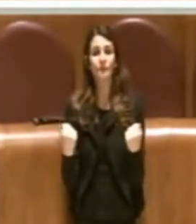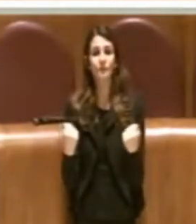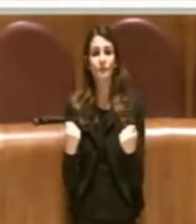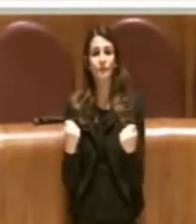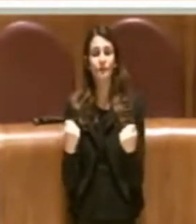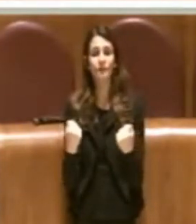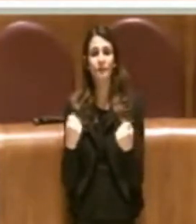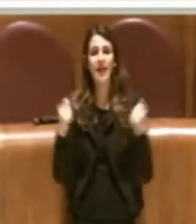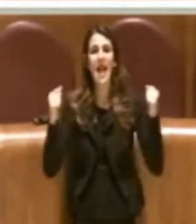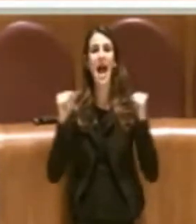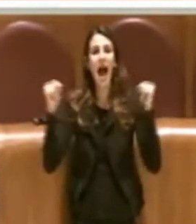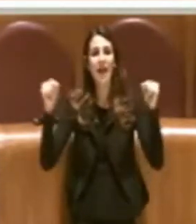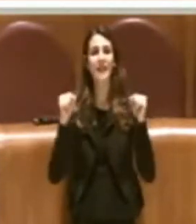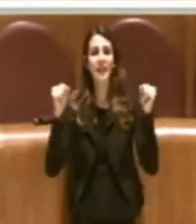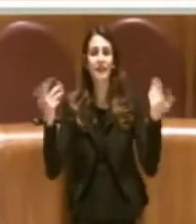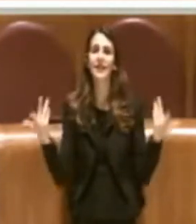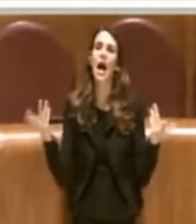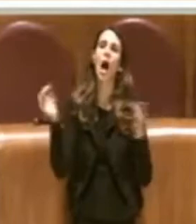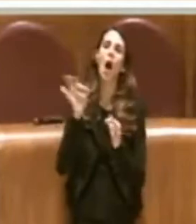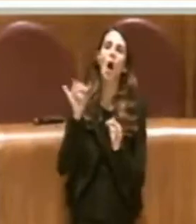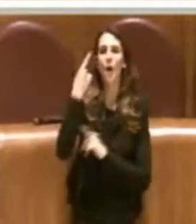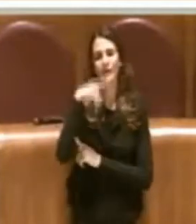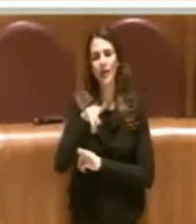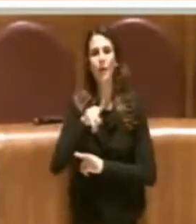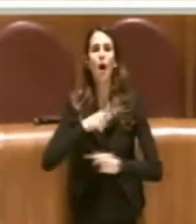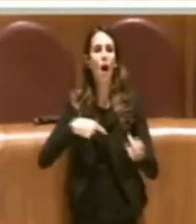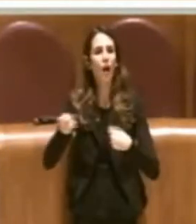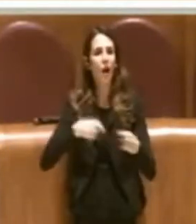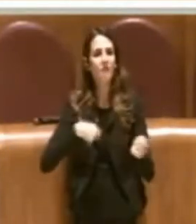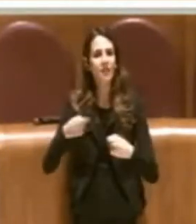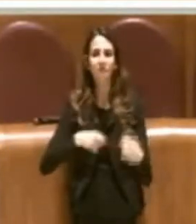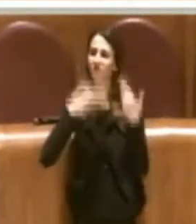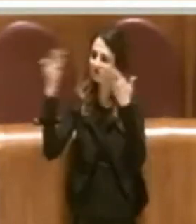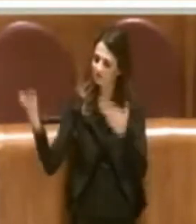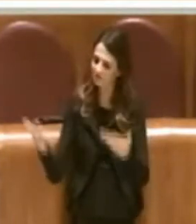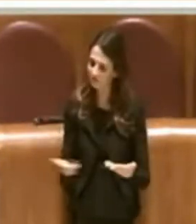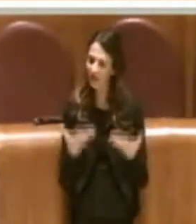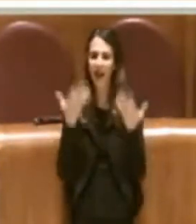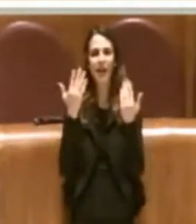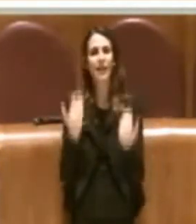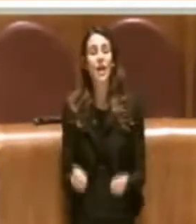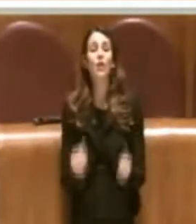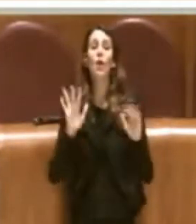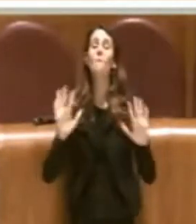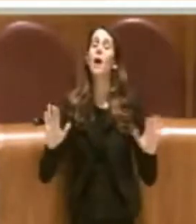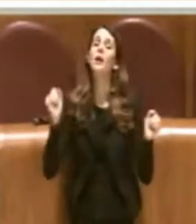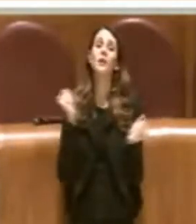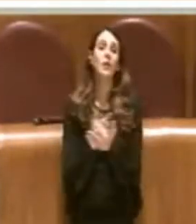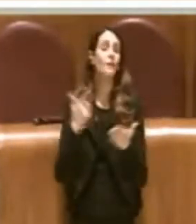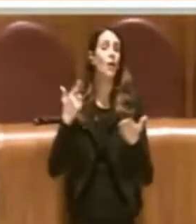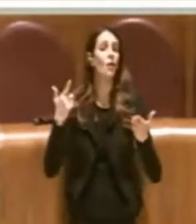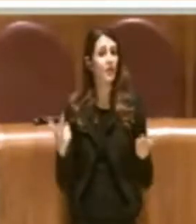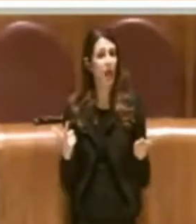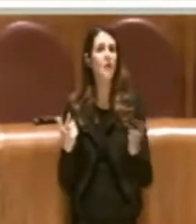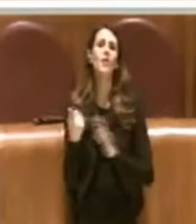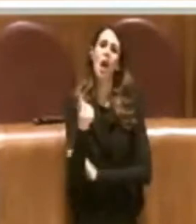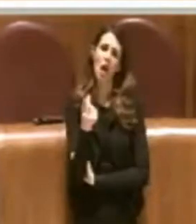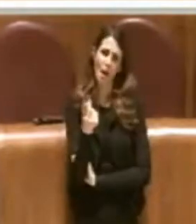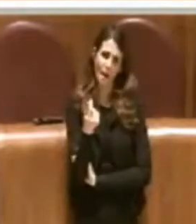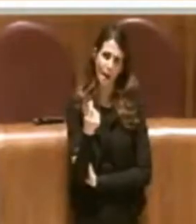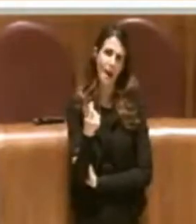promozionali e di tipo commerciale sono ovviamente benvenute, a patto che si paghi una giusta